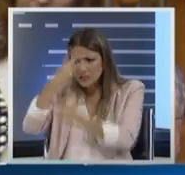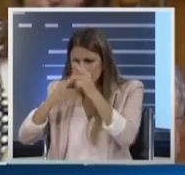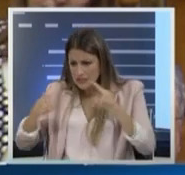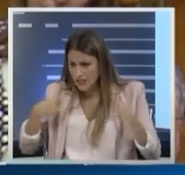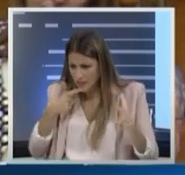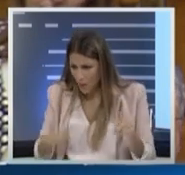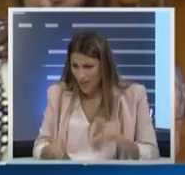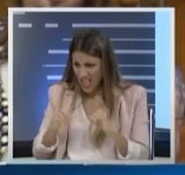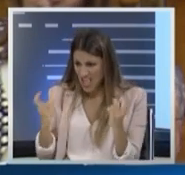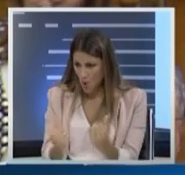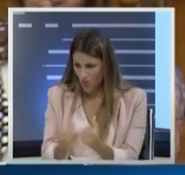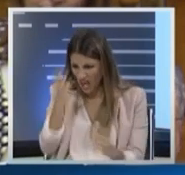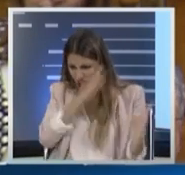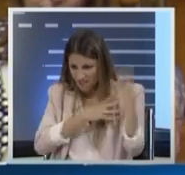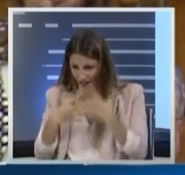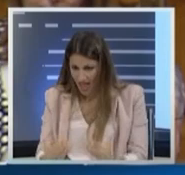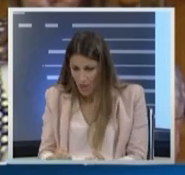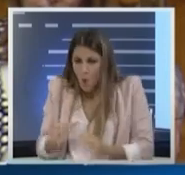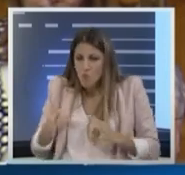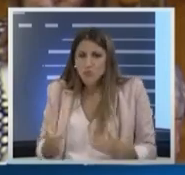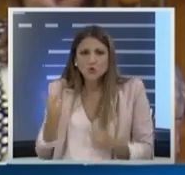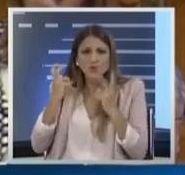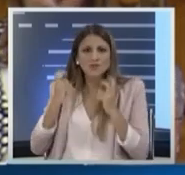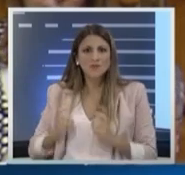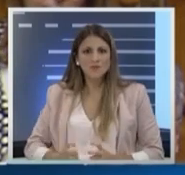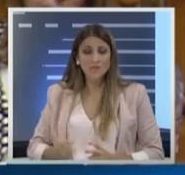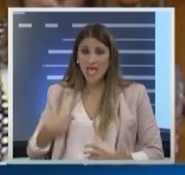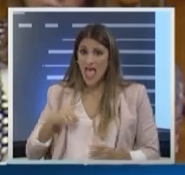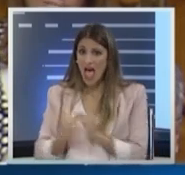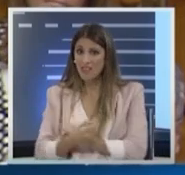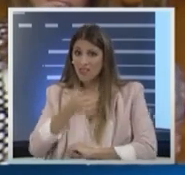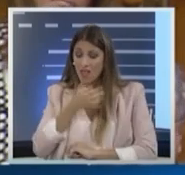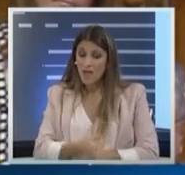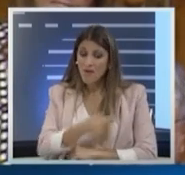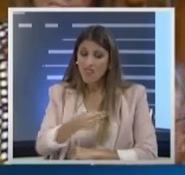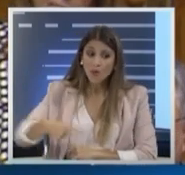μεθόδους, αλήθεια, έψαξε για αυτά. Εγώ αναφέρθηκα σε ζητήματα,